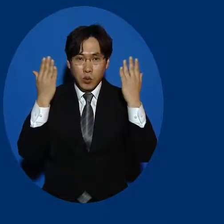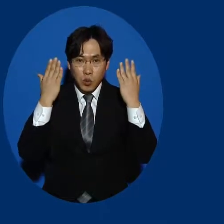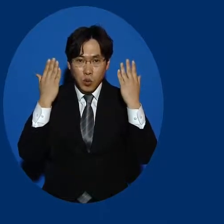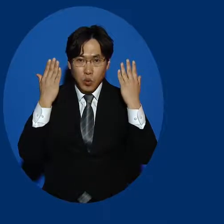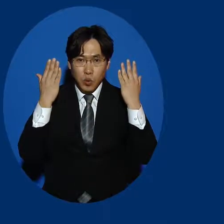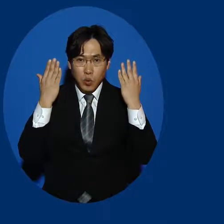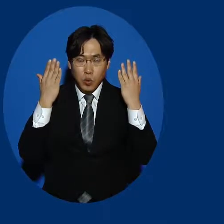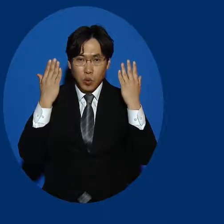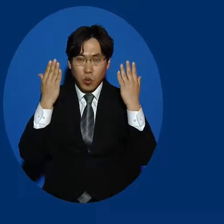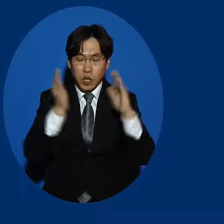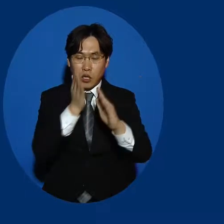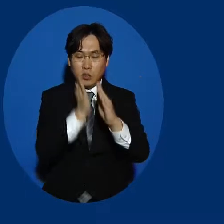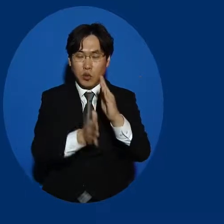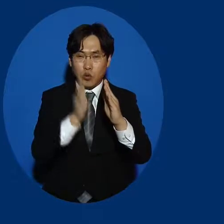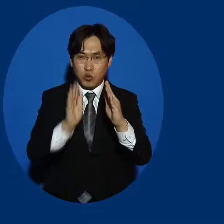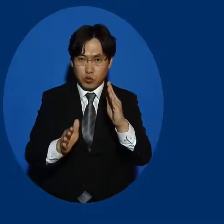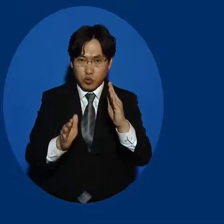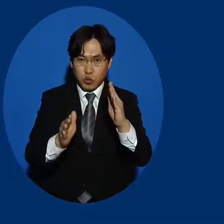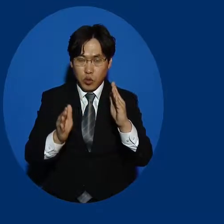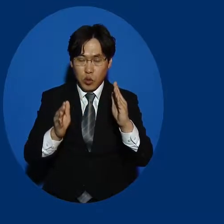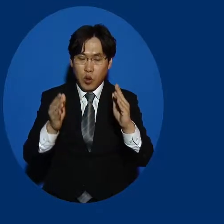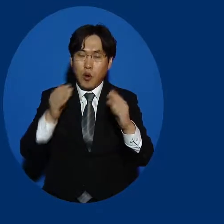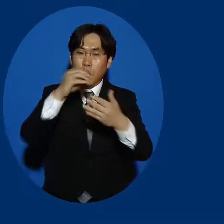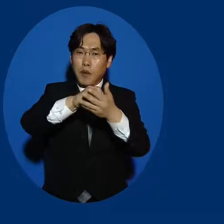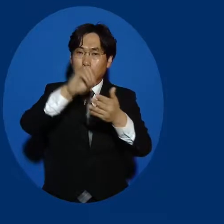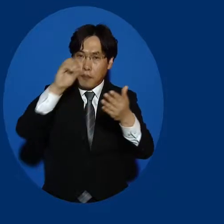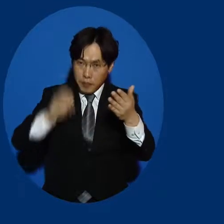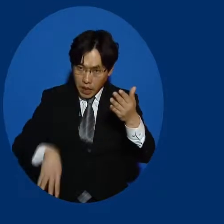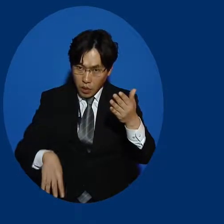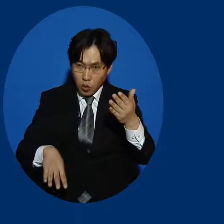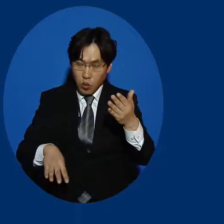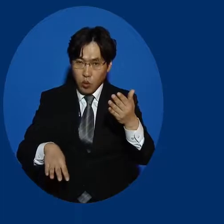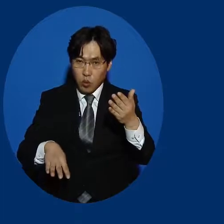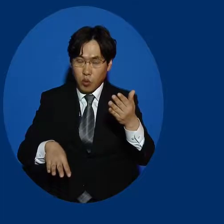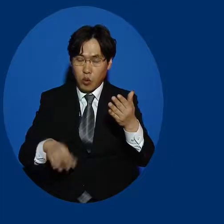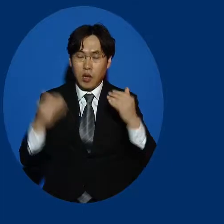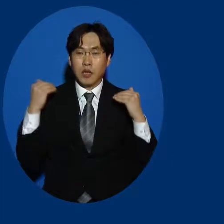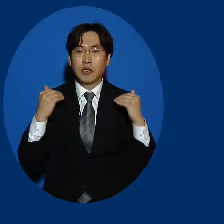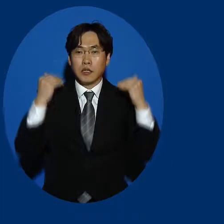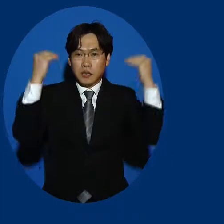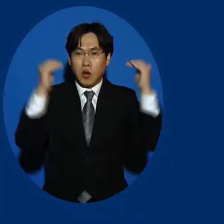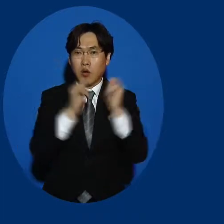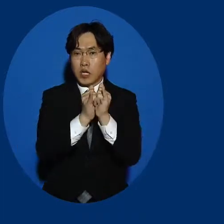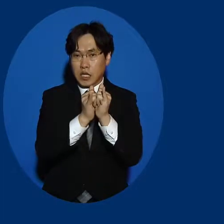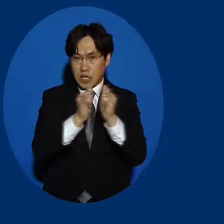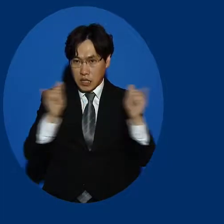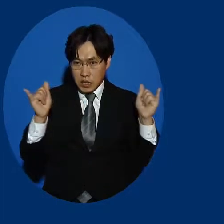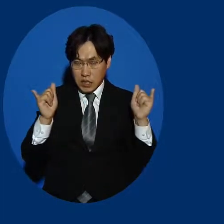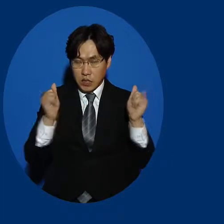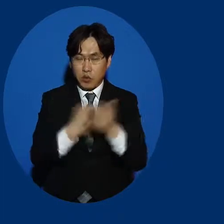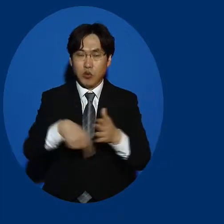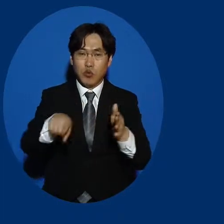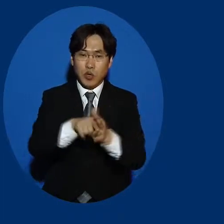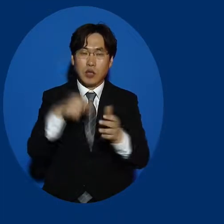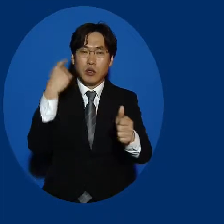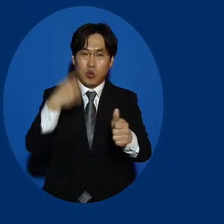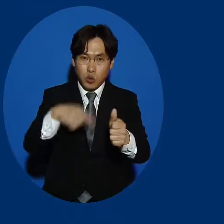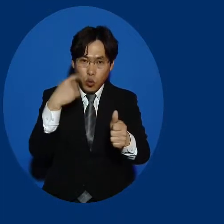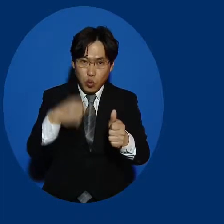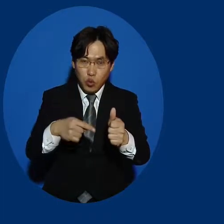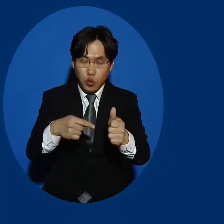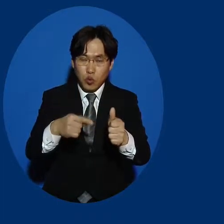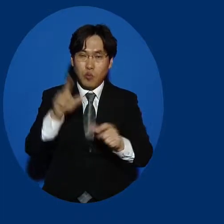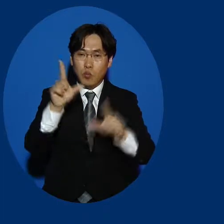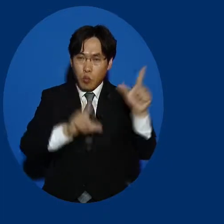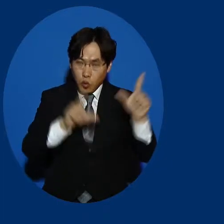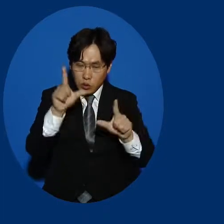학교의 정규 교육 과정을 제외한 성인을 대상으로 하는 조직적인 교육